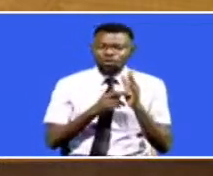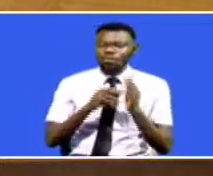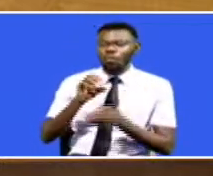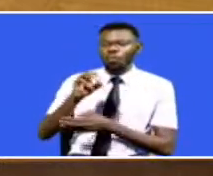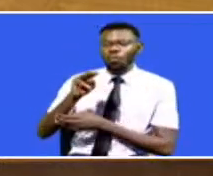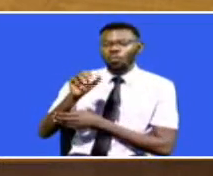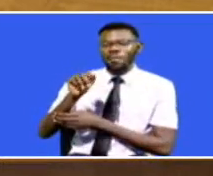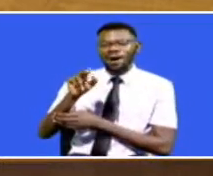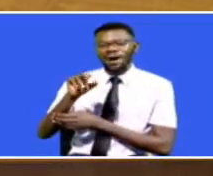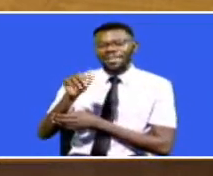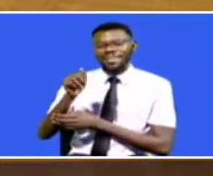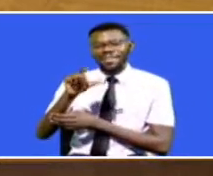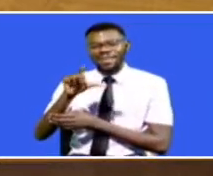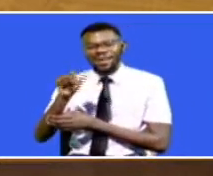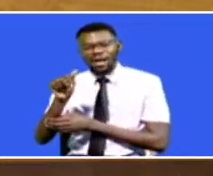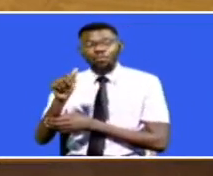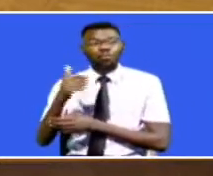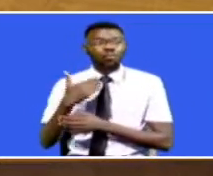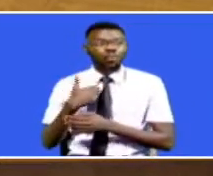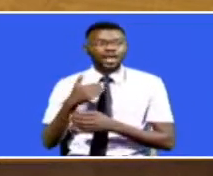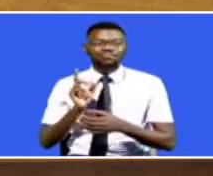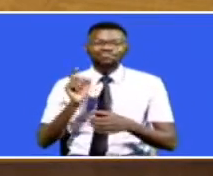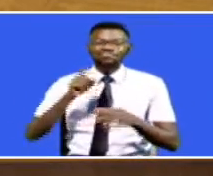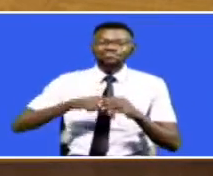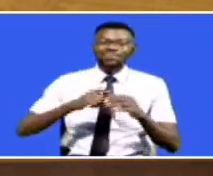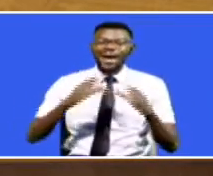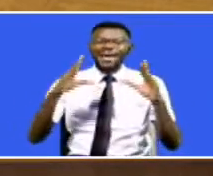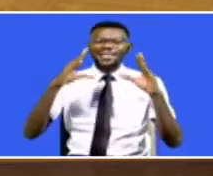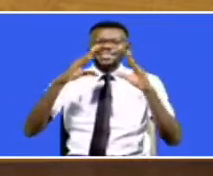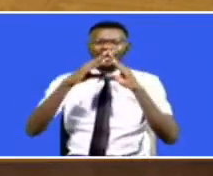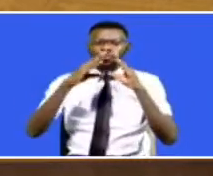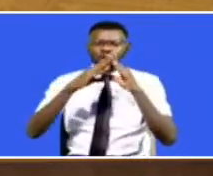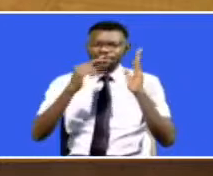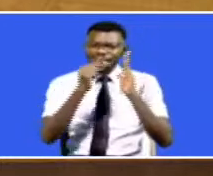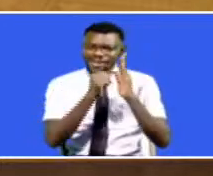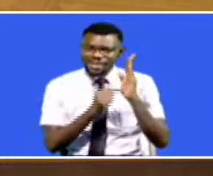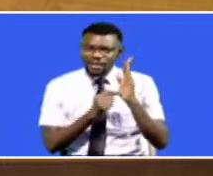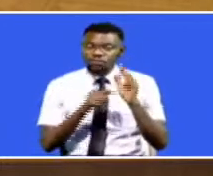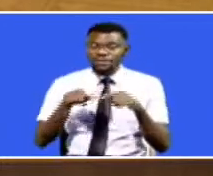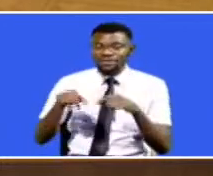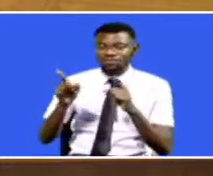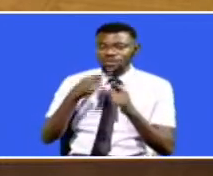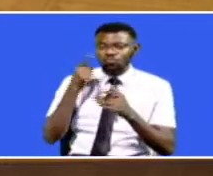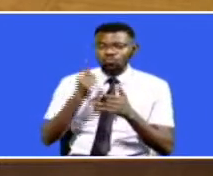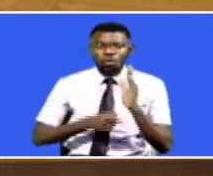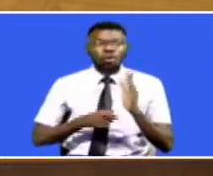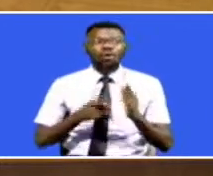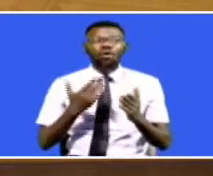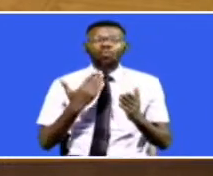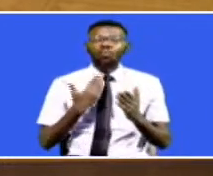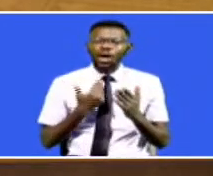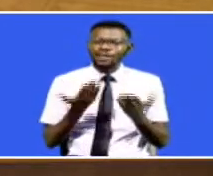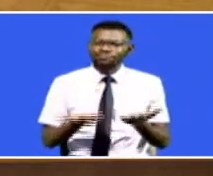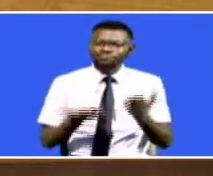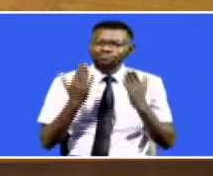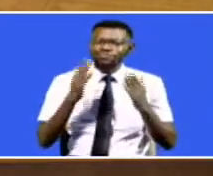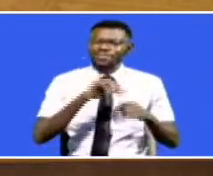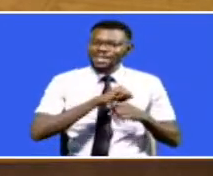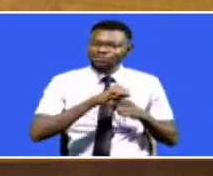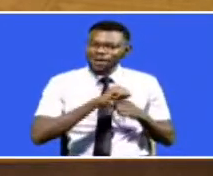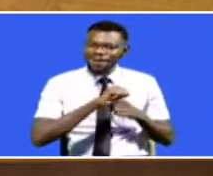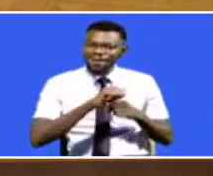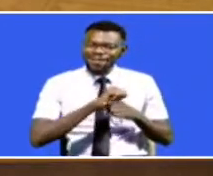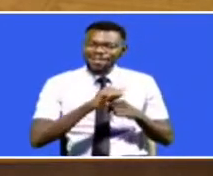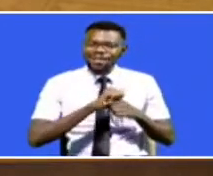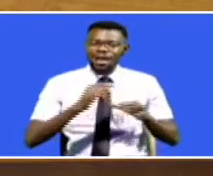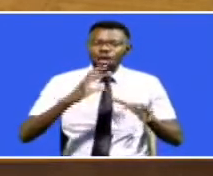kushiriki mikondo zaidi ya ligi ya almasi msimu ujao. Kulingana na Omanyala, hii itapiga jeki maandalizi ya kushiriki michezo